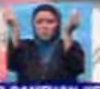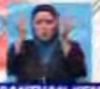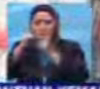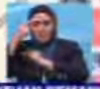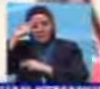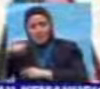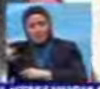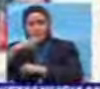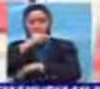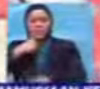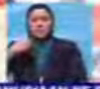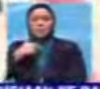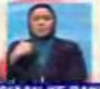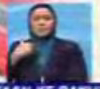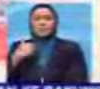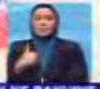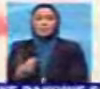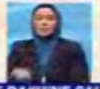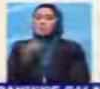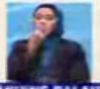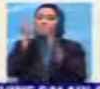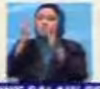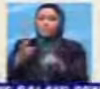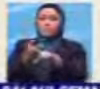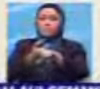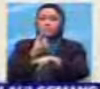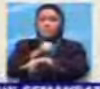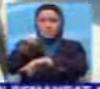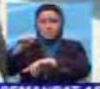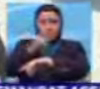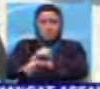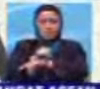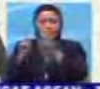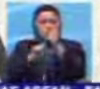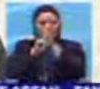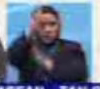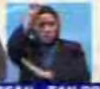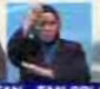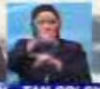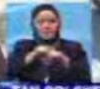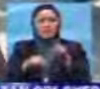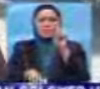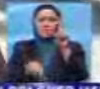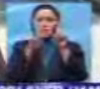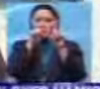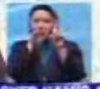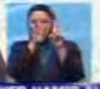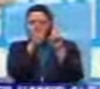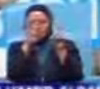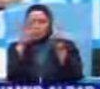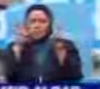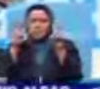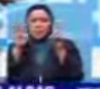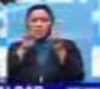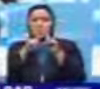Pesalah dari Singapura antara yang tertinggi dengan 184,014 saman tertunggak, diikuti dari Brunei